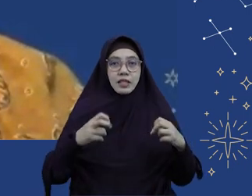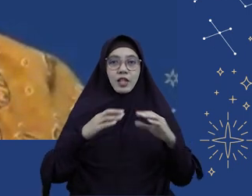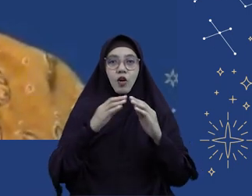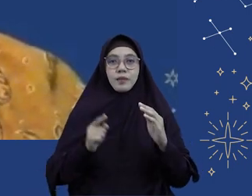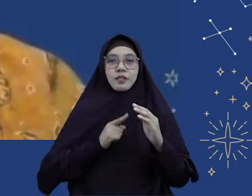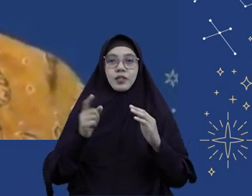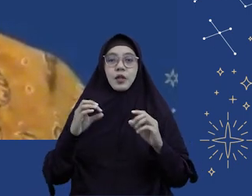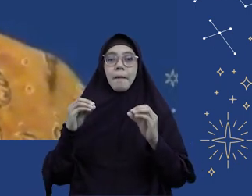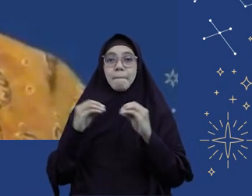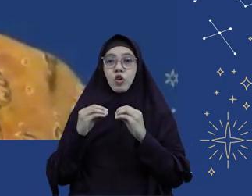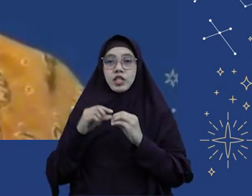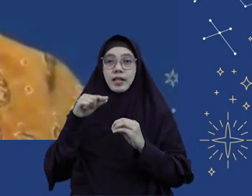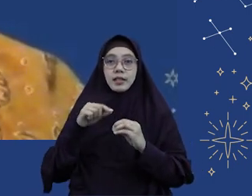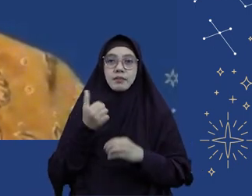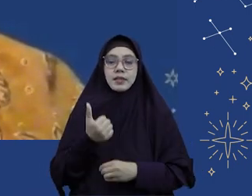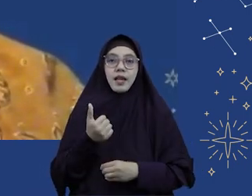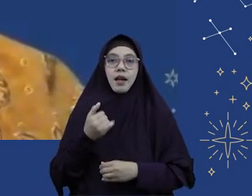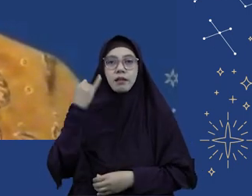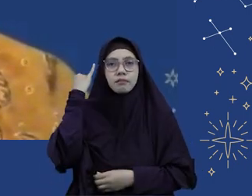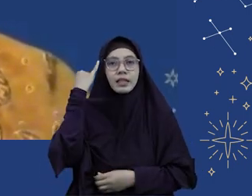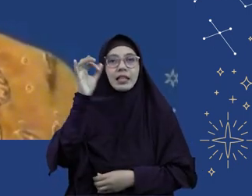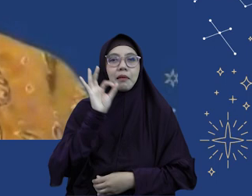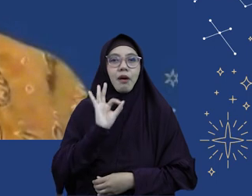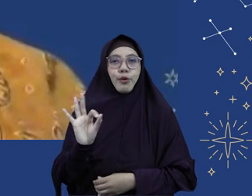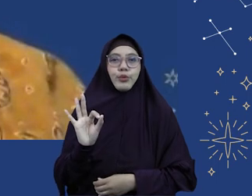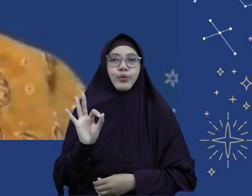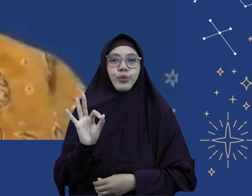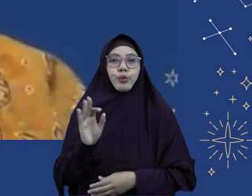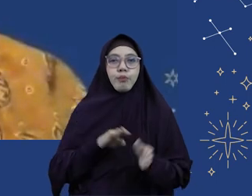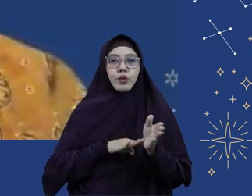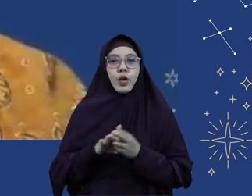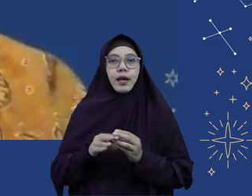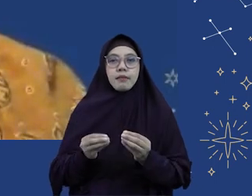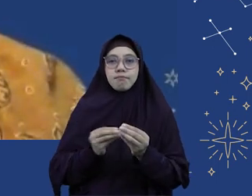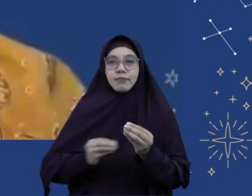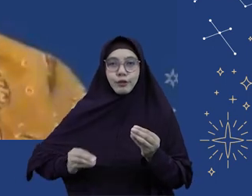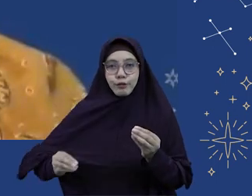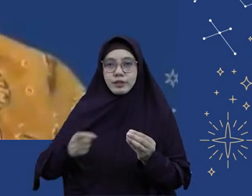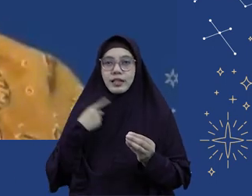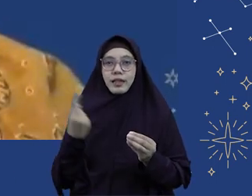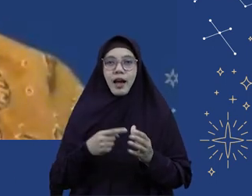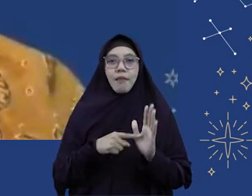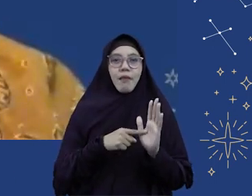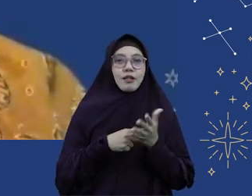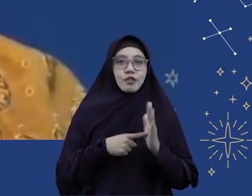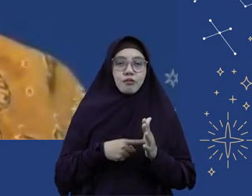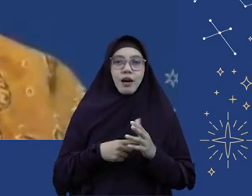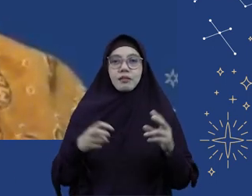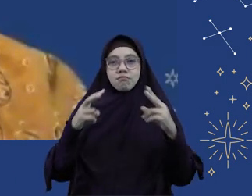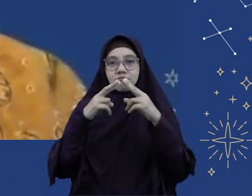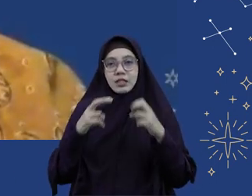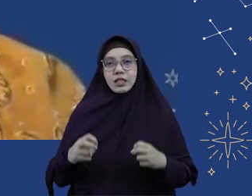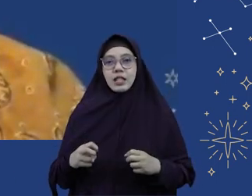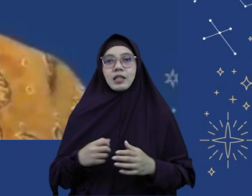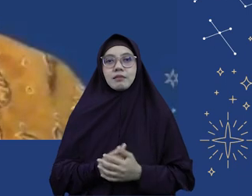boska ini memberikan Trigger dan pemicu kepada adik-adik kita mahasiswa dan para peneliti